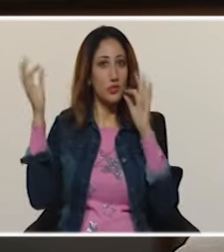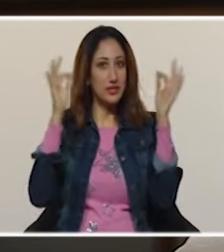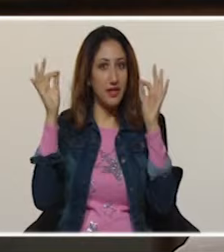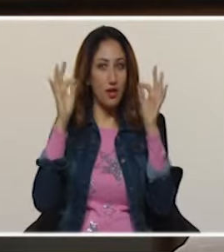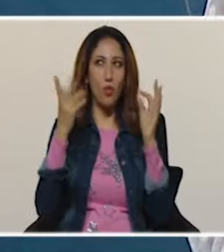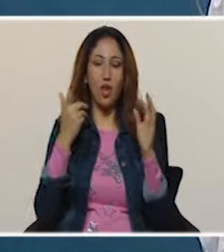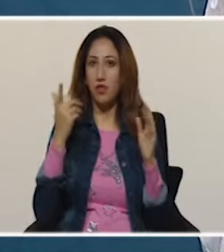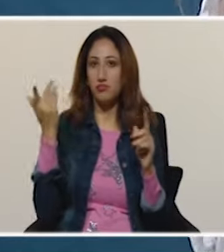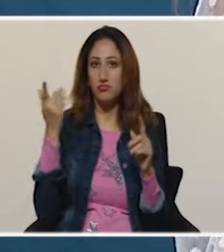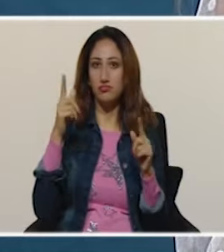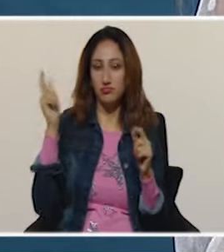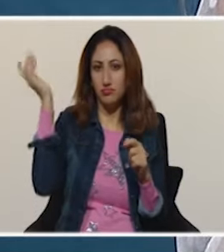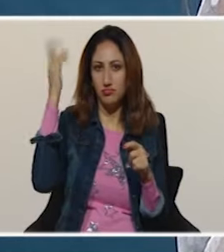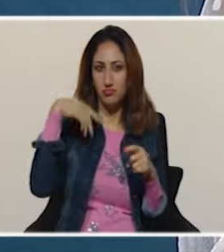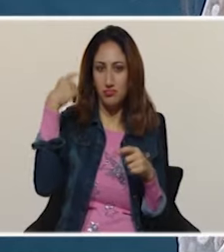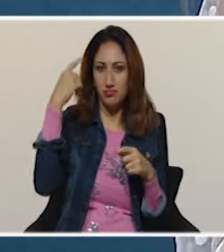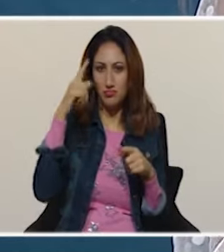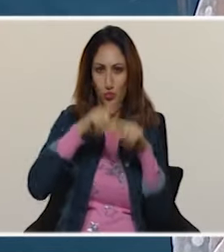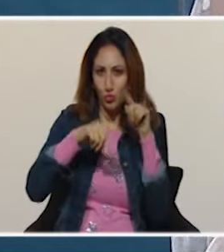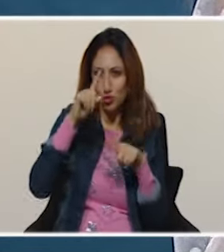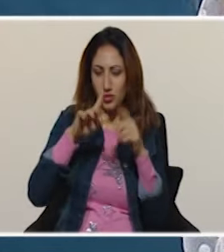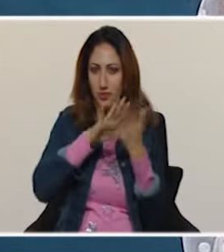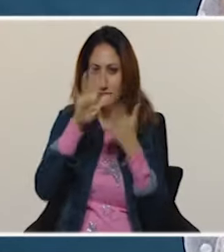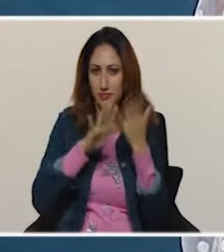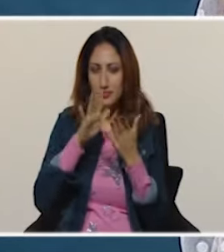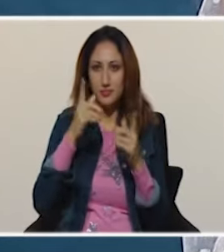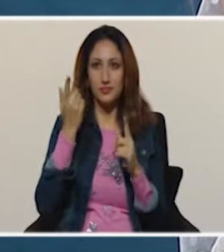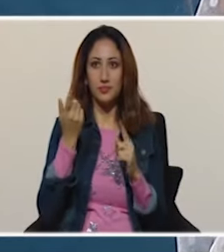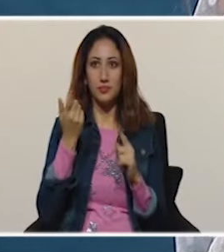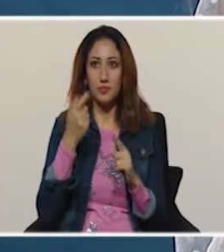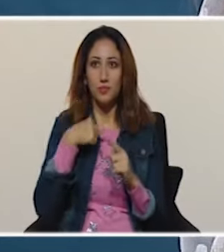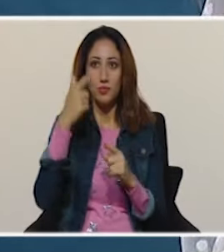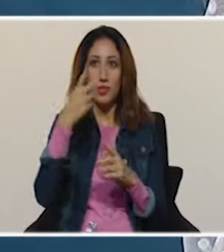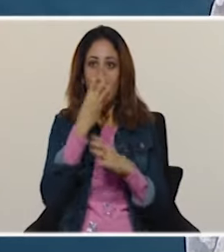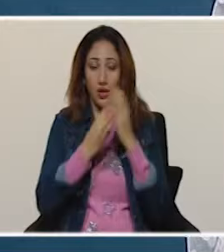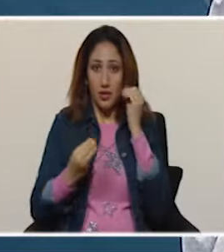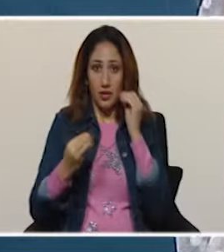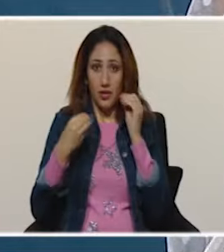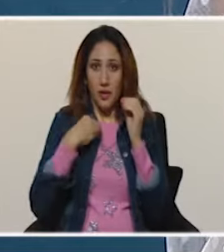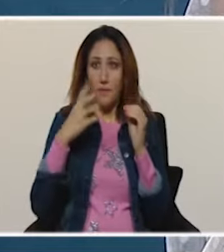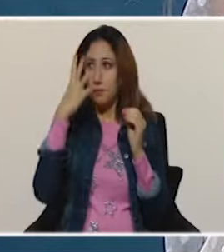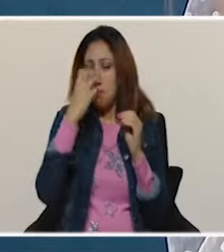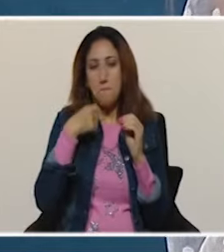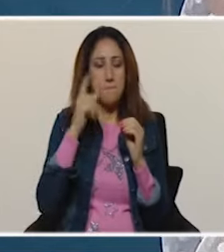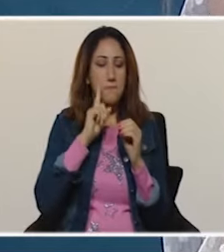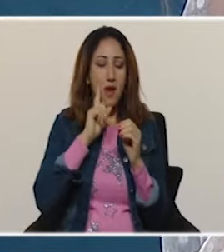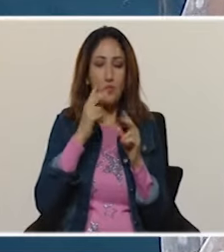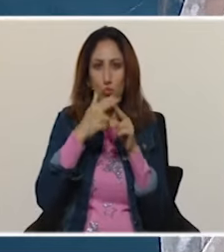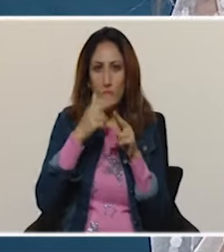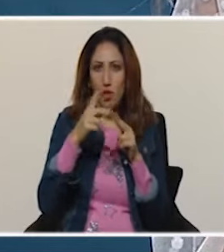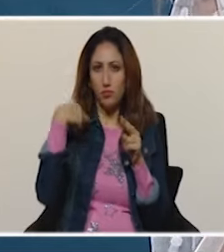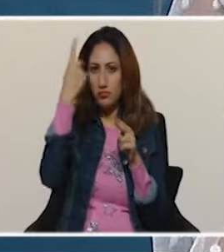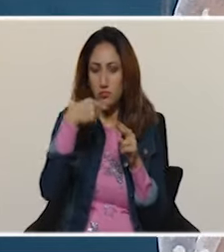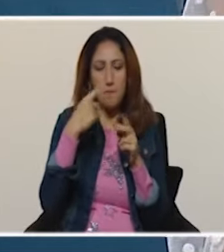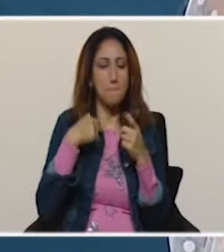اكشن؟ انا من لما اتولدت اخذت عهد على نفسي انه الدراما دي ما بدي اشوفها، ولو موجوده عايزه